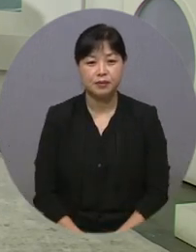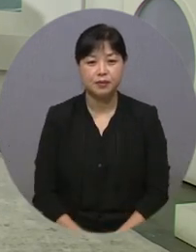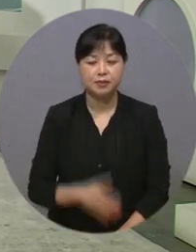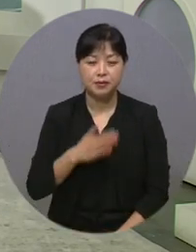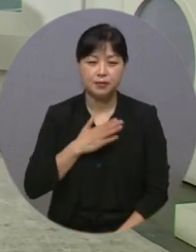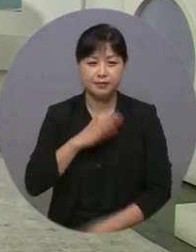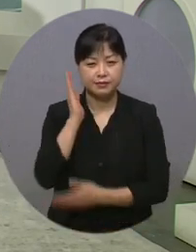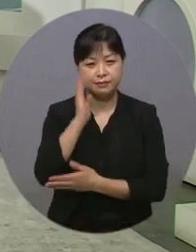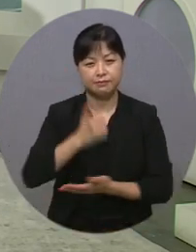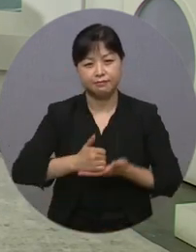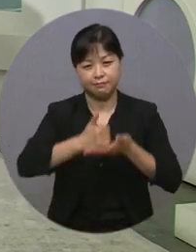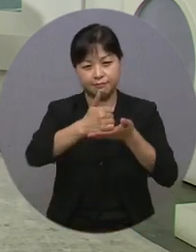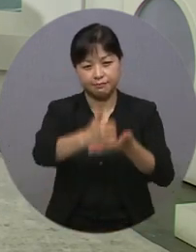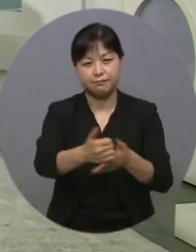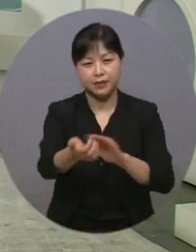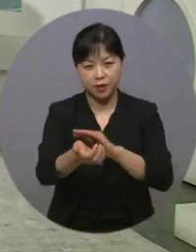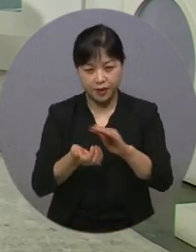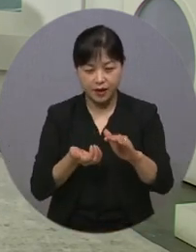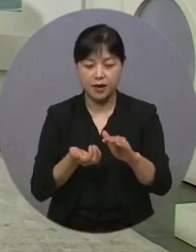강의를 초대받기 전에